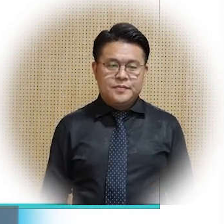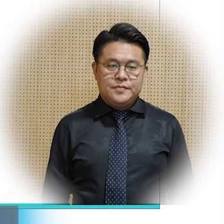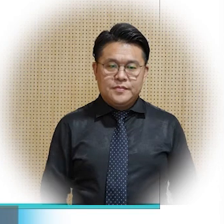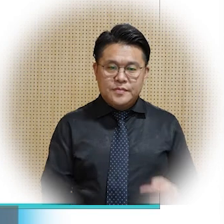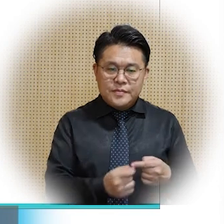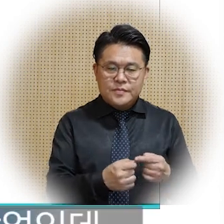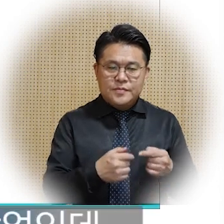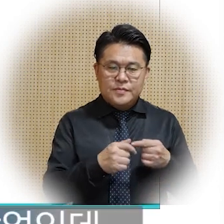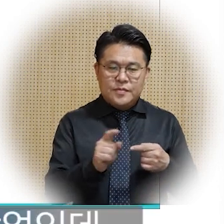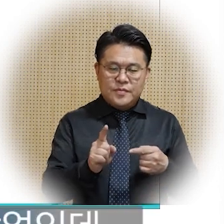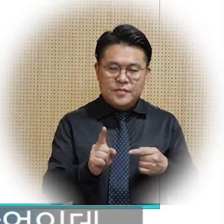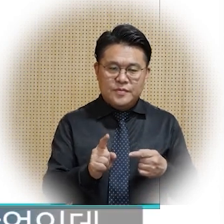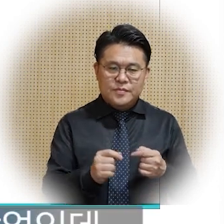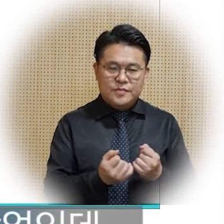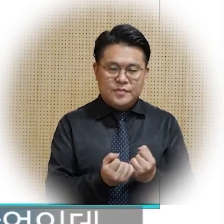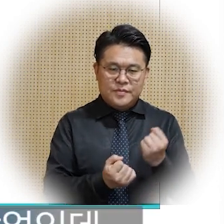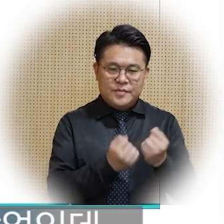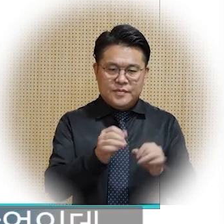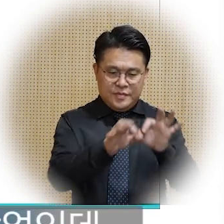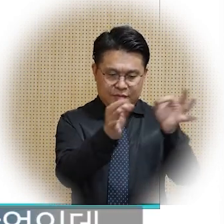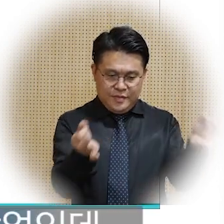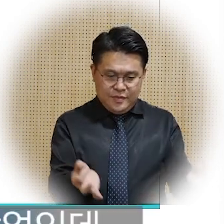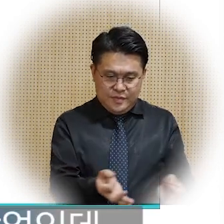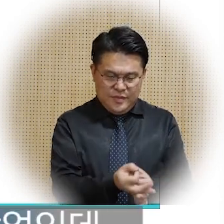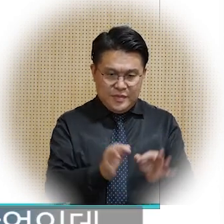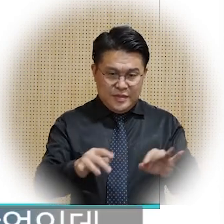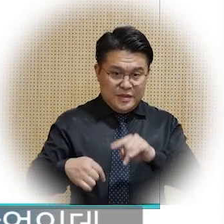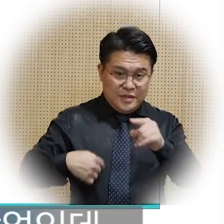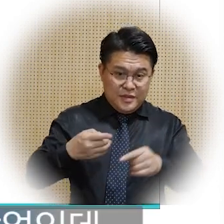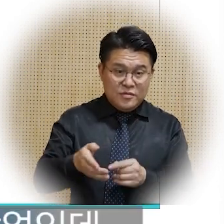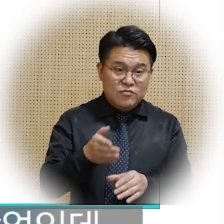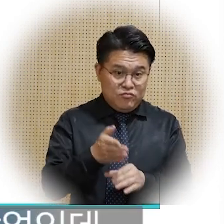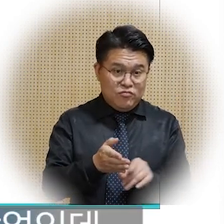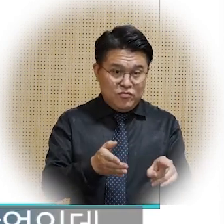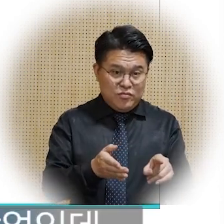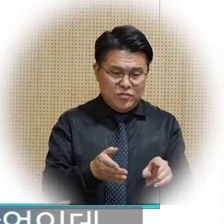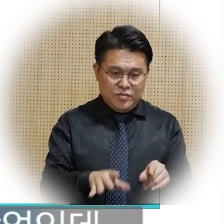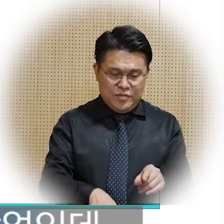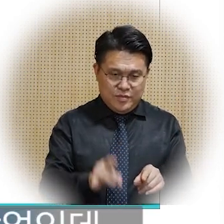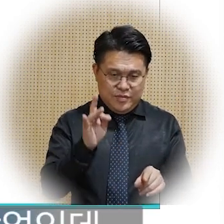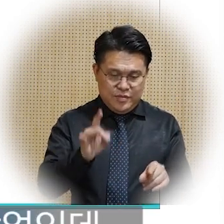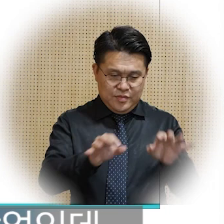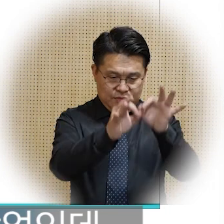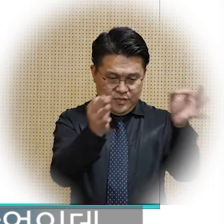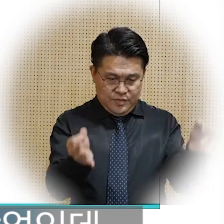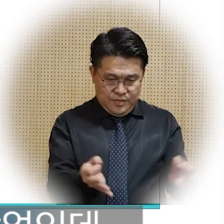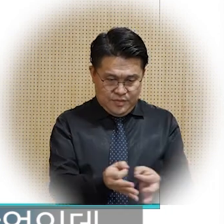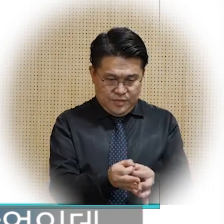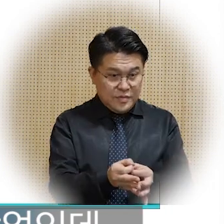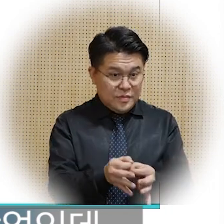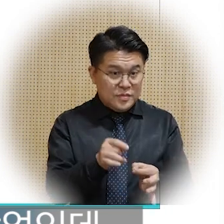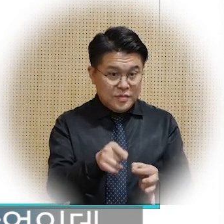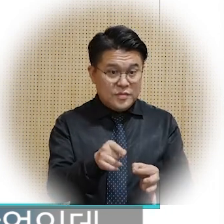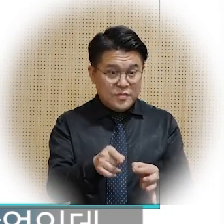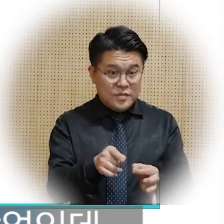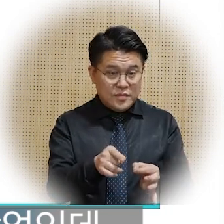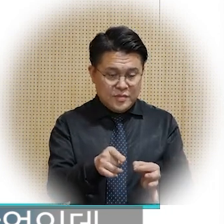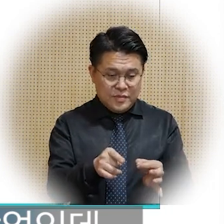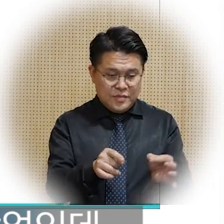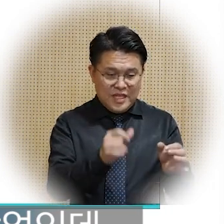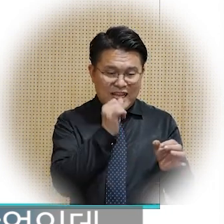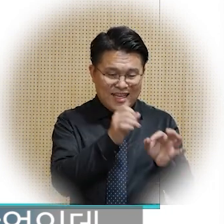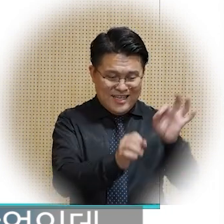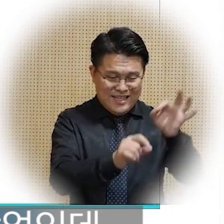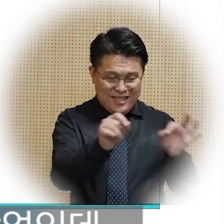설명이 들어가야 돼요. 그럼 1단계는 첫 번째 자전거 이 타이어를 지금 교체하는 작업인데 그게